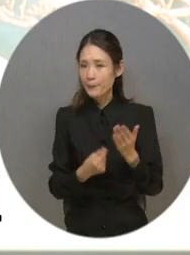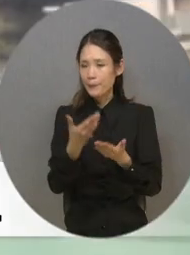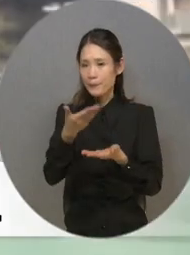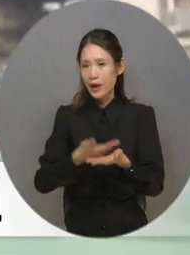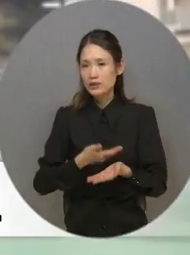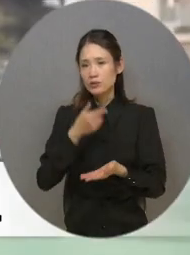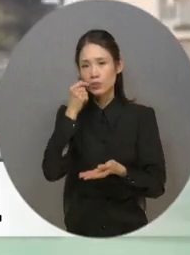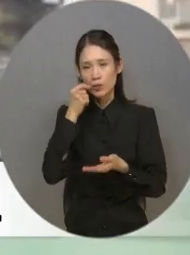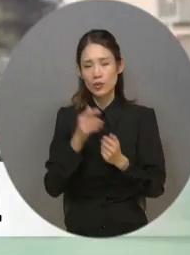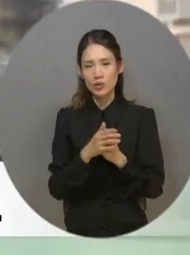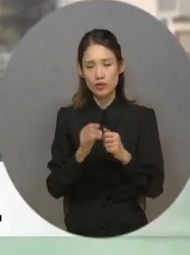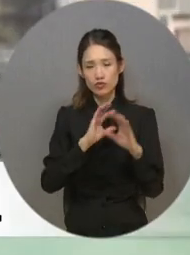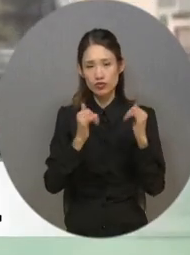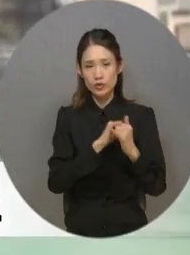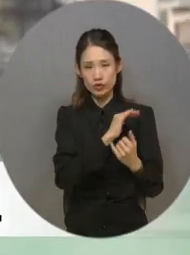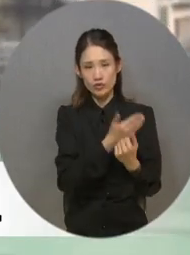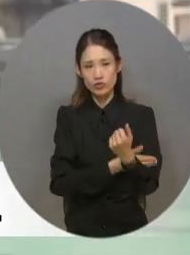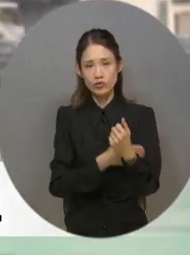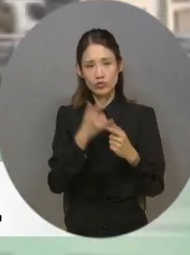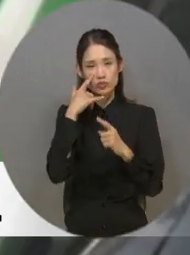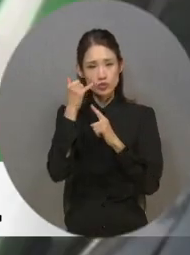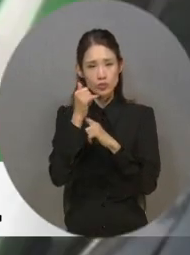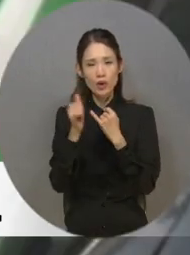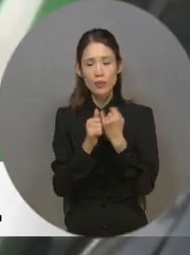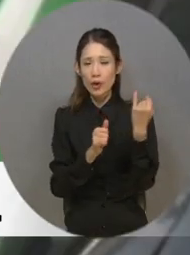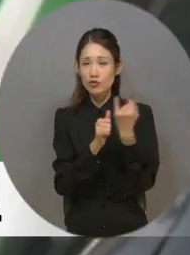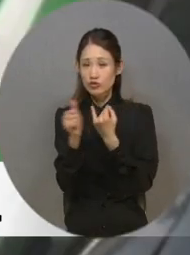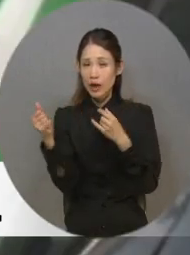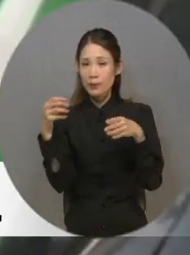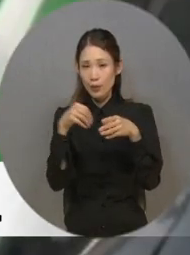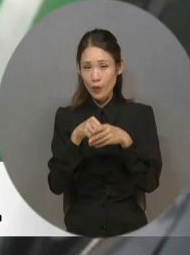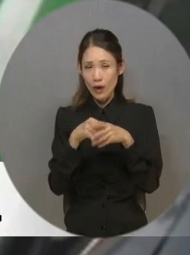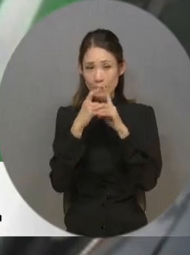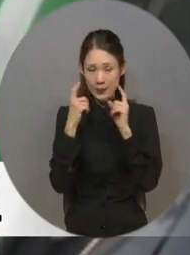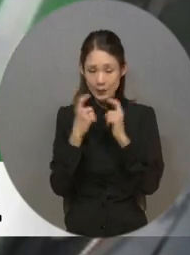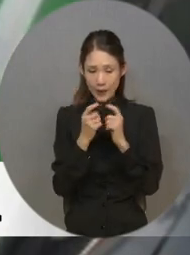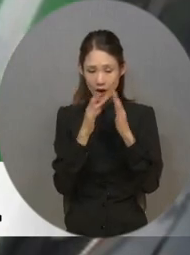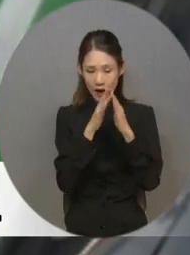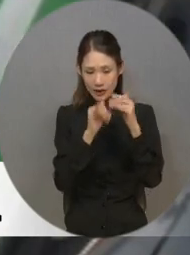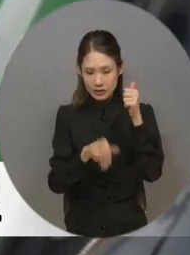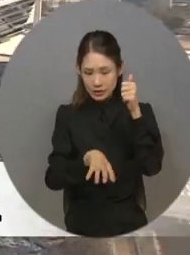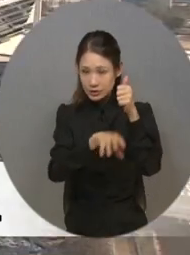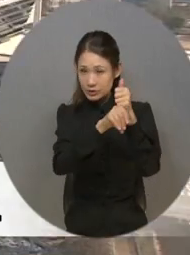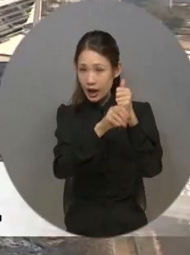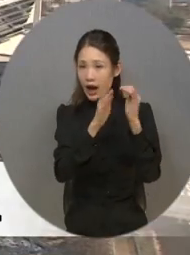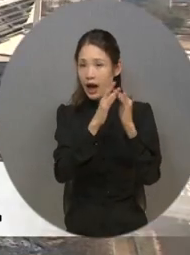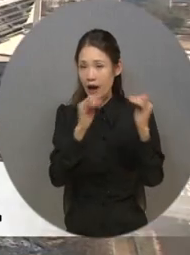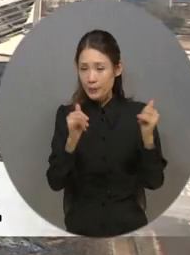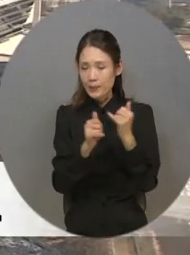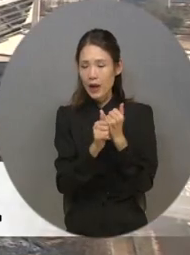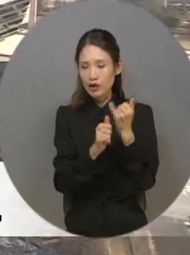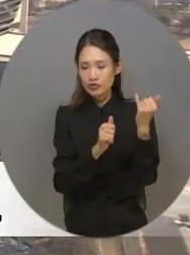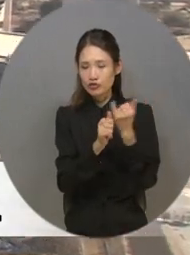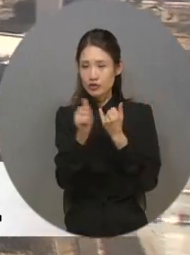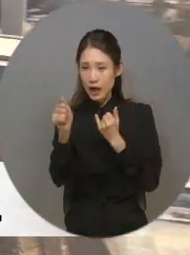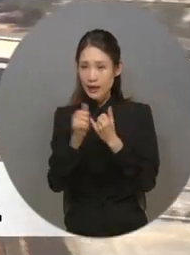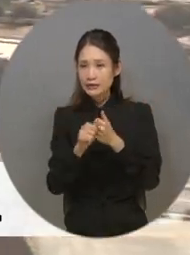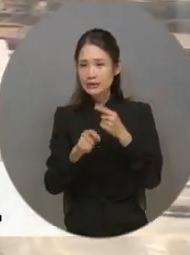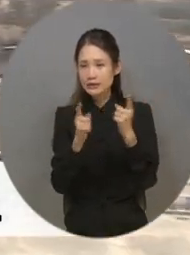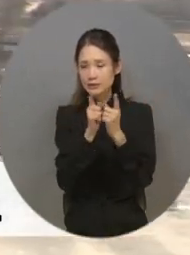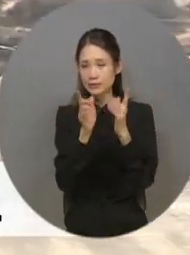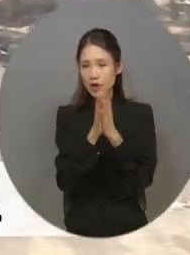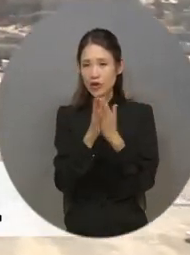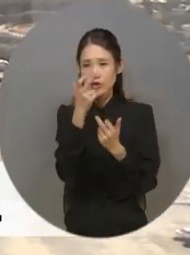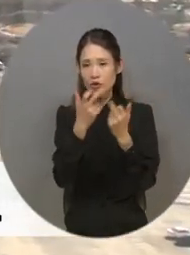이에 국민권익위는 부모의 배우자 등을 포함한 민법상 가족인 직계 존속의 배우자, 배우자의 직계 혈족,